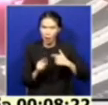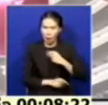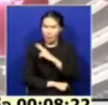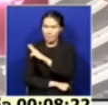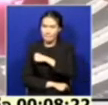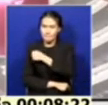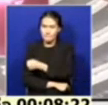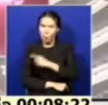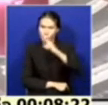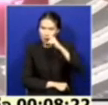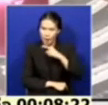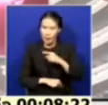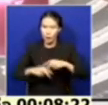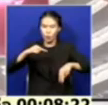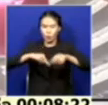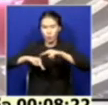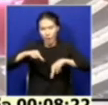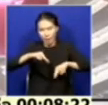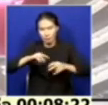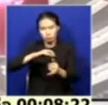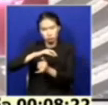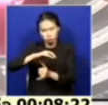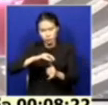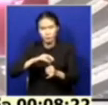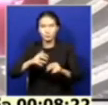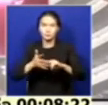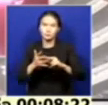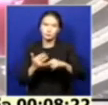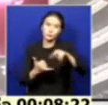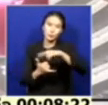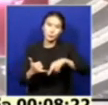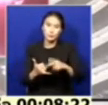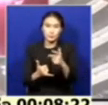หนึ่งก็คือผู้ที่นำเชื้อโ